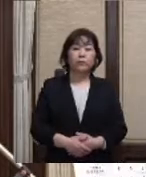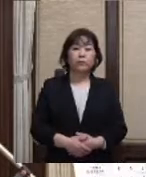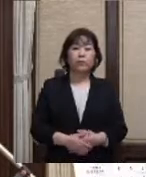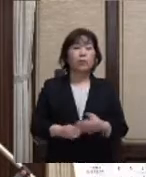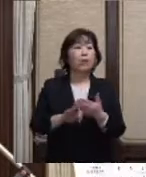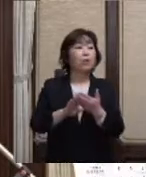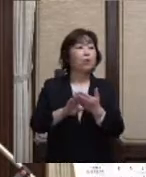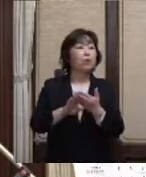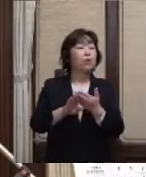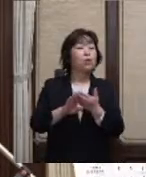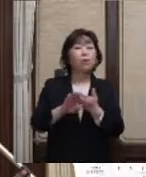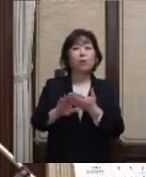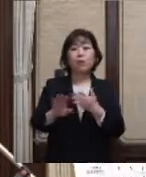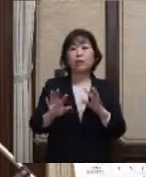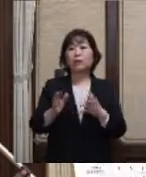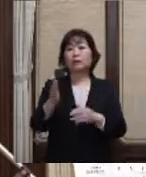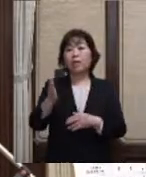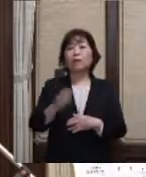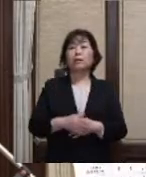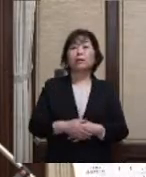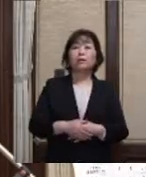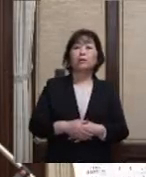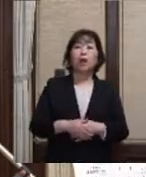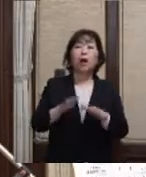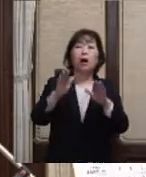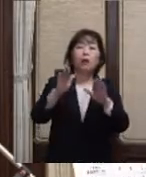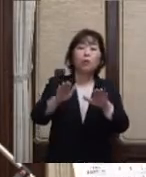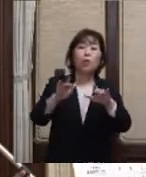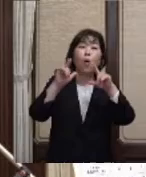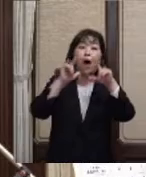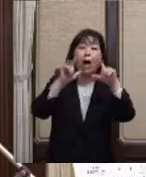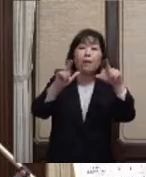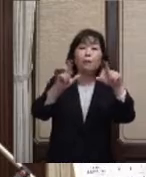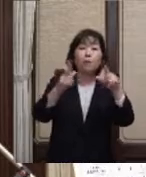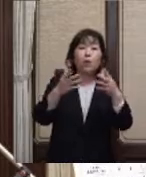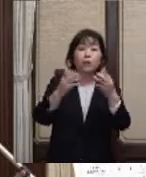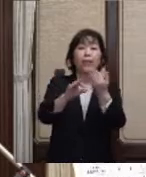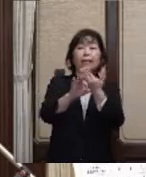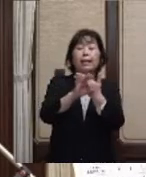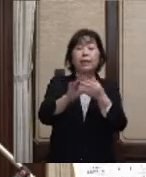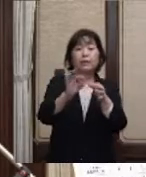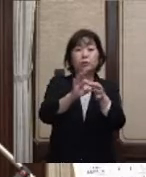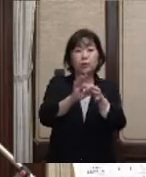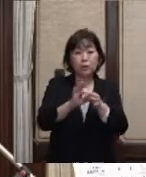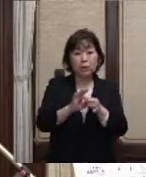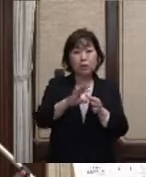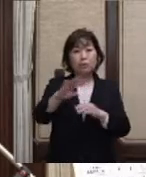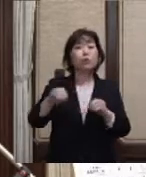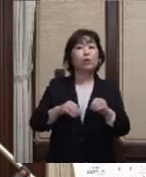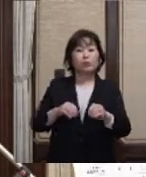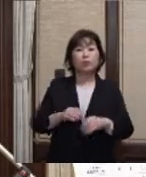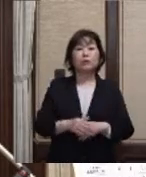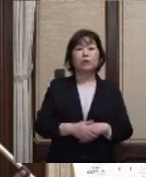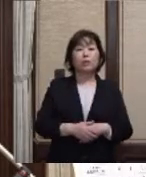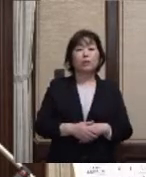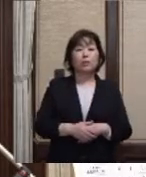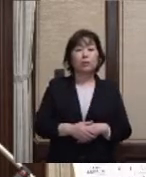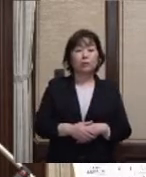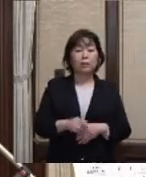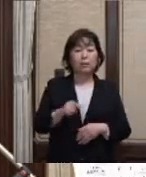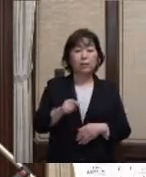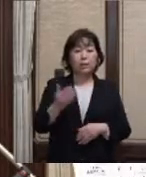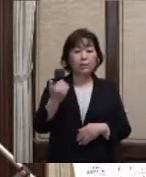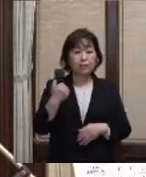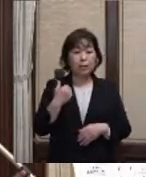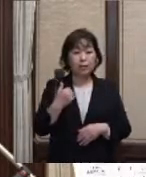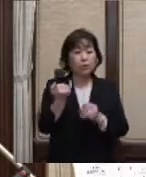その他よろしいでしょうか。 すみません、今日発表の例について戻ってしまうんですけれども、この30